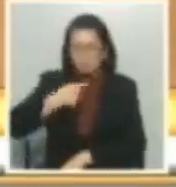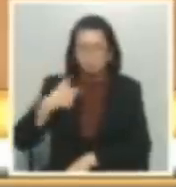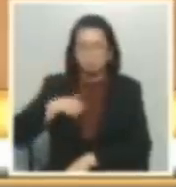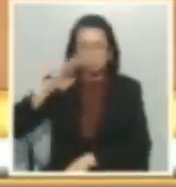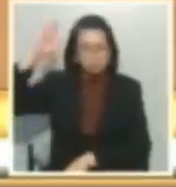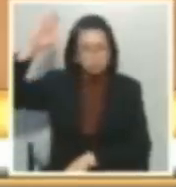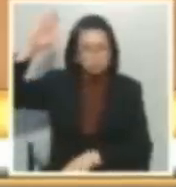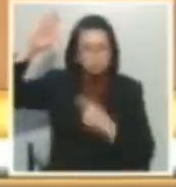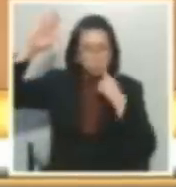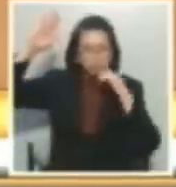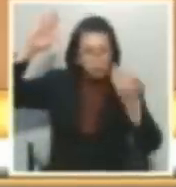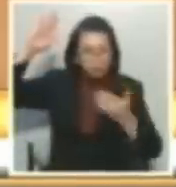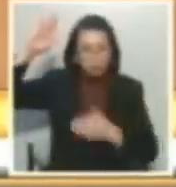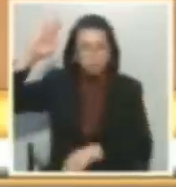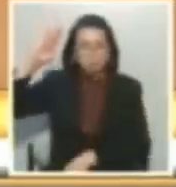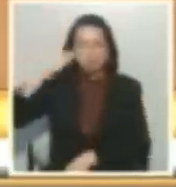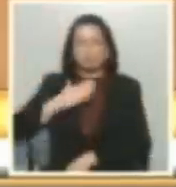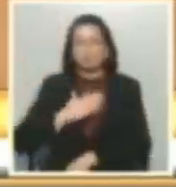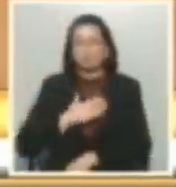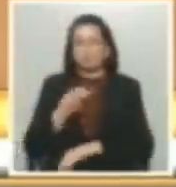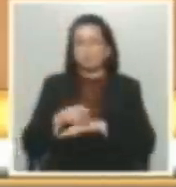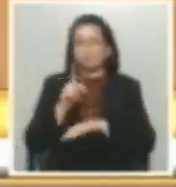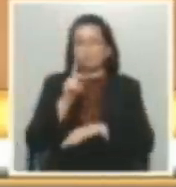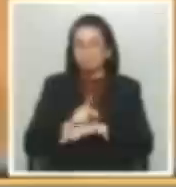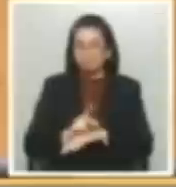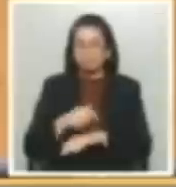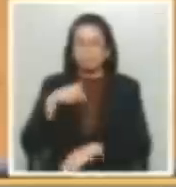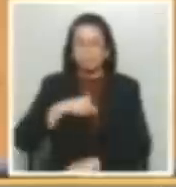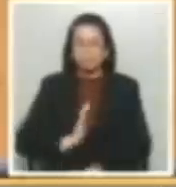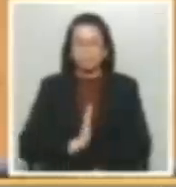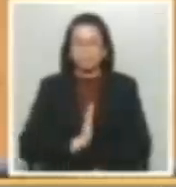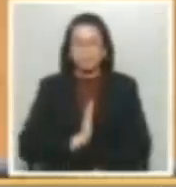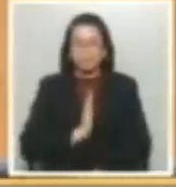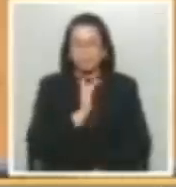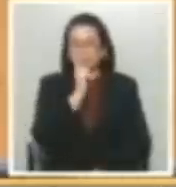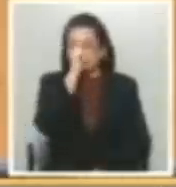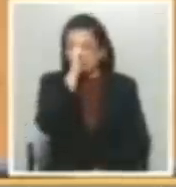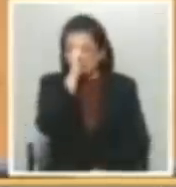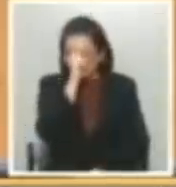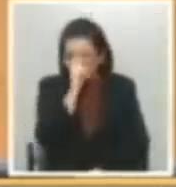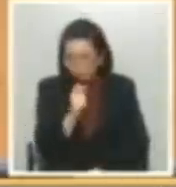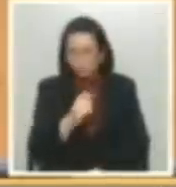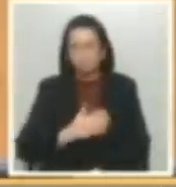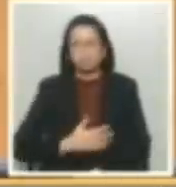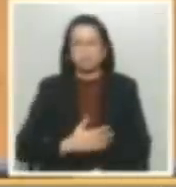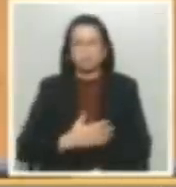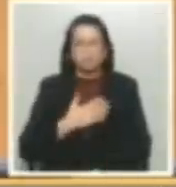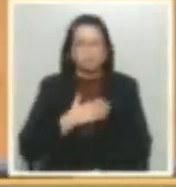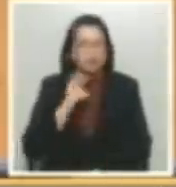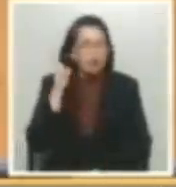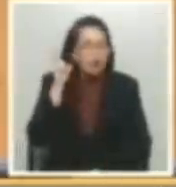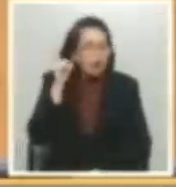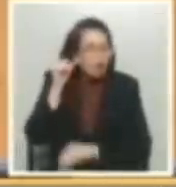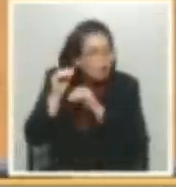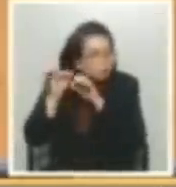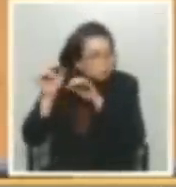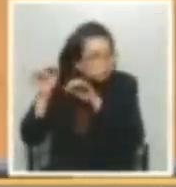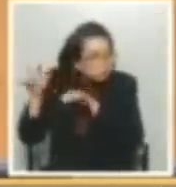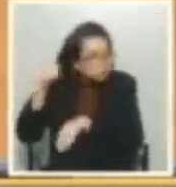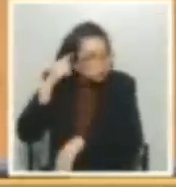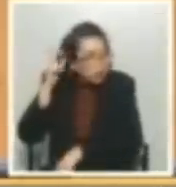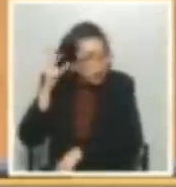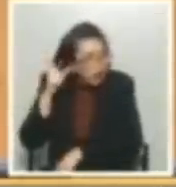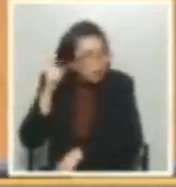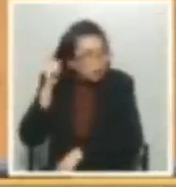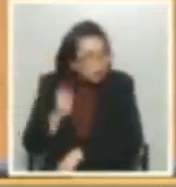เดี๋ยวผมว่าสภาแห่งนี้เป็นสภาที่ศักดิ์สิทธิ์นะครับเราไม่ควรจะไปเอาข่าวลือที่ยังไม่มีการ